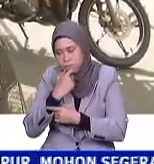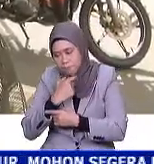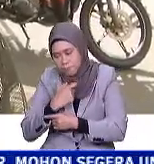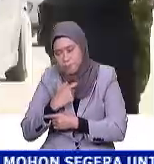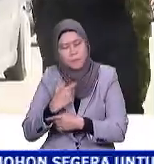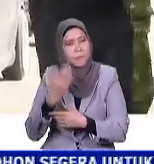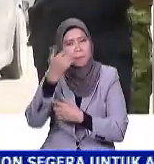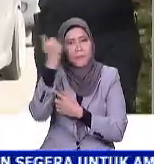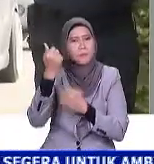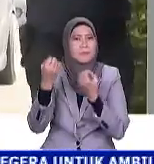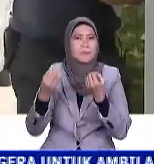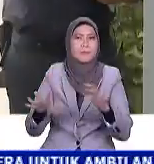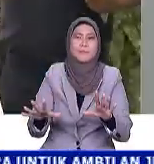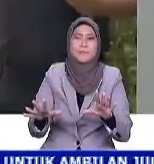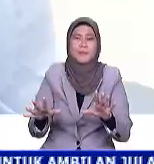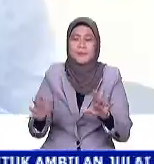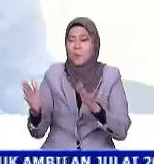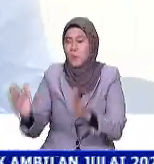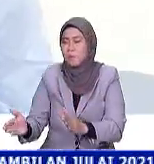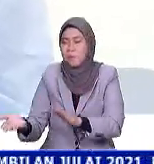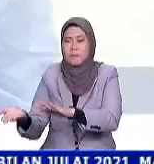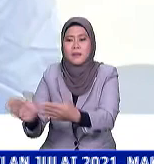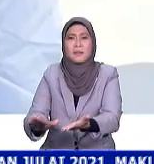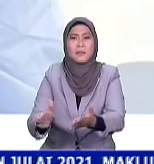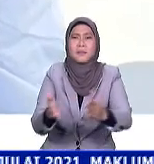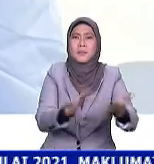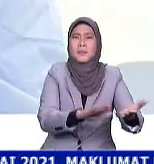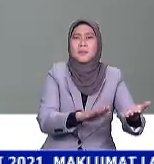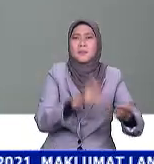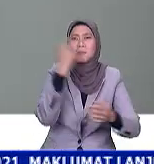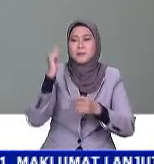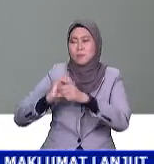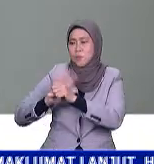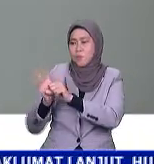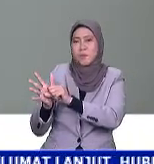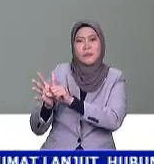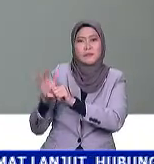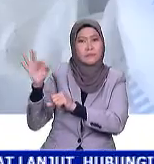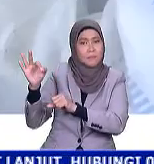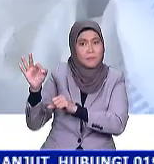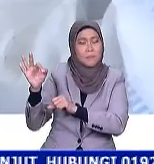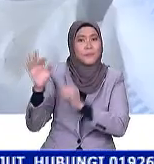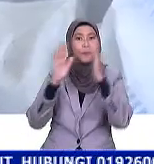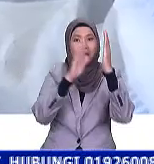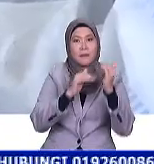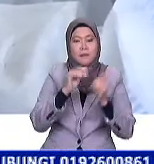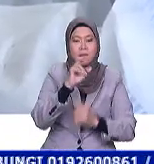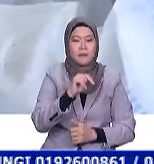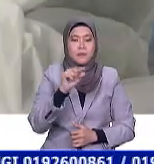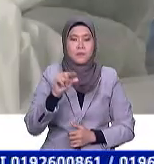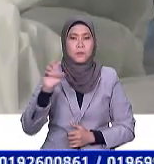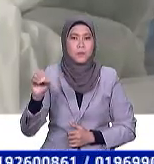kesedihan kerana kehilangan orang-orang yang tersayang akibat COVID-19. Saya berharap agar pihak NGO